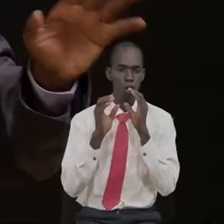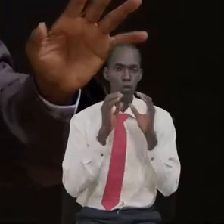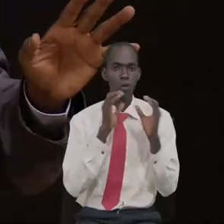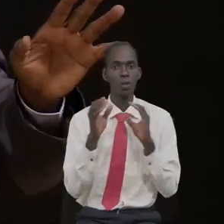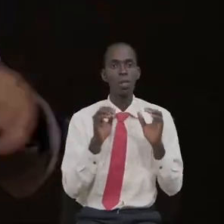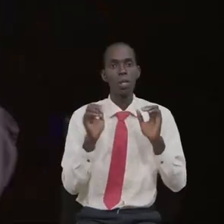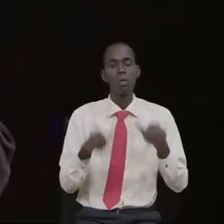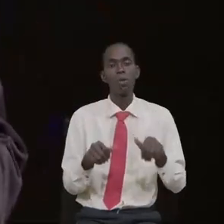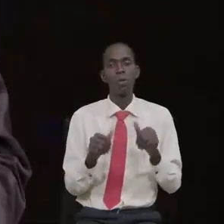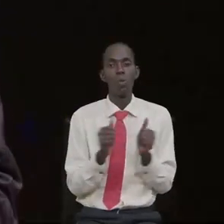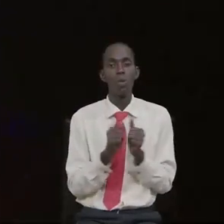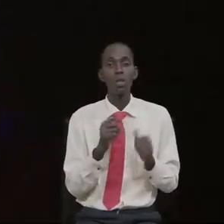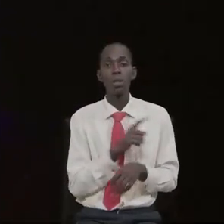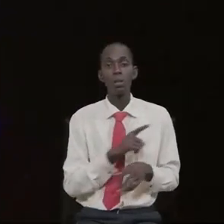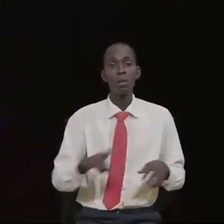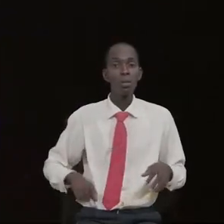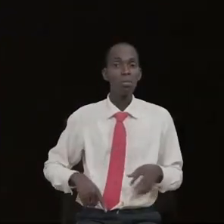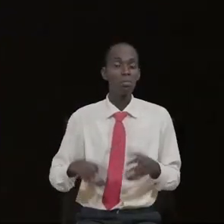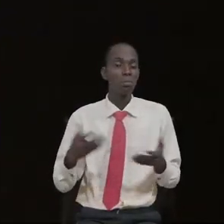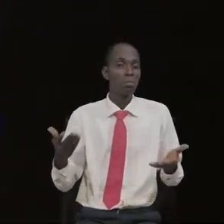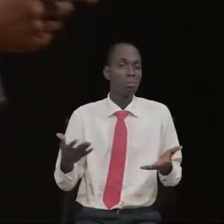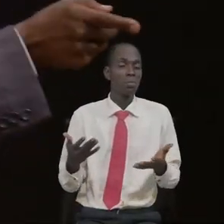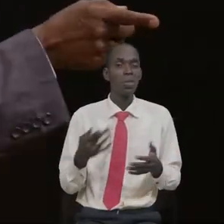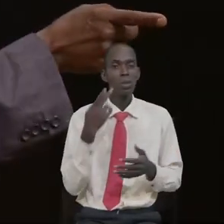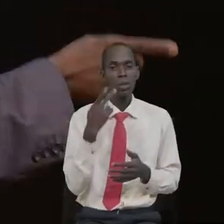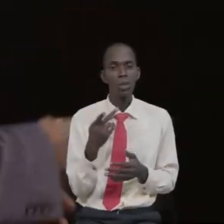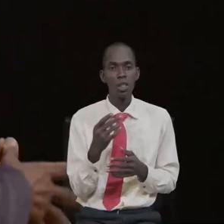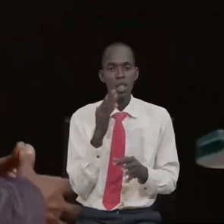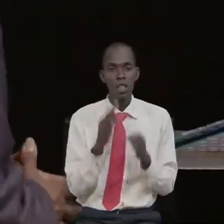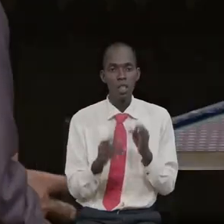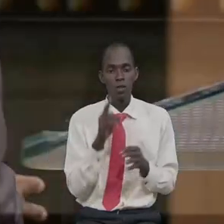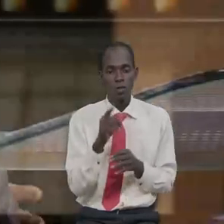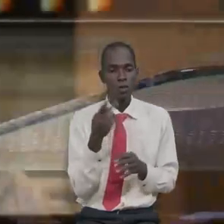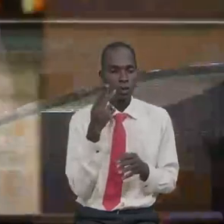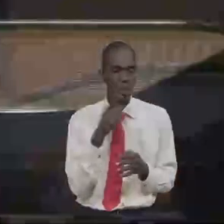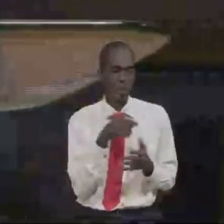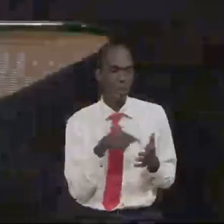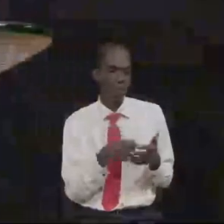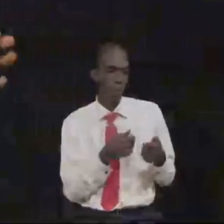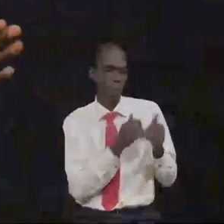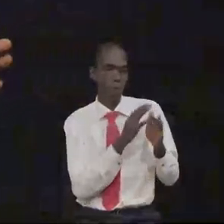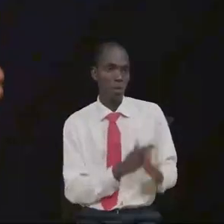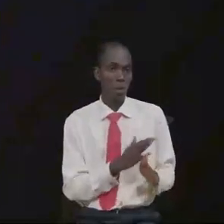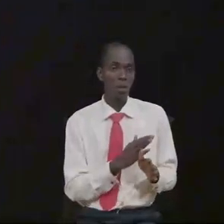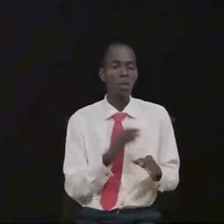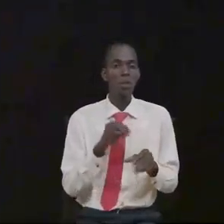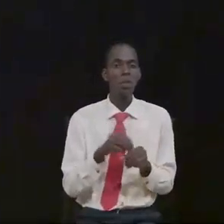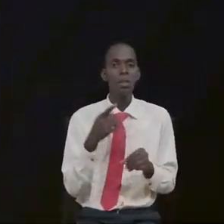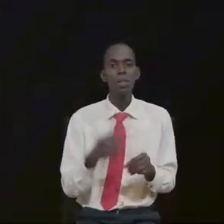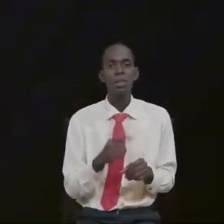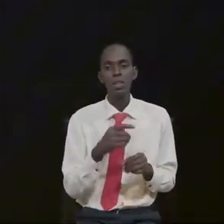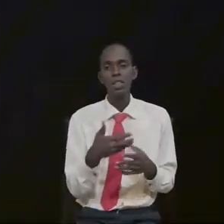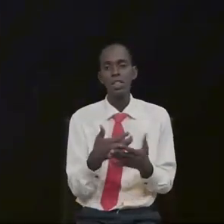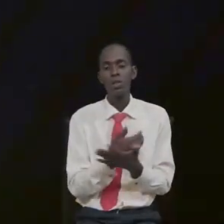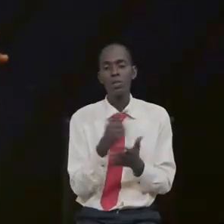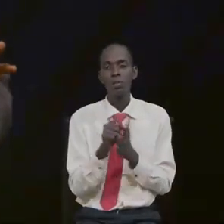tu ne développes pas ta communication avec le Seigneur. Alors, mais vous voyez, ces apôtres, dans le Nouveau Testament, vous